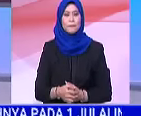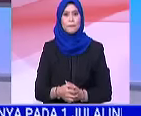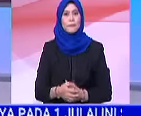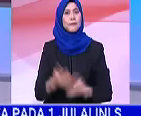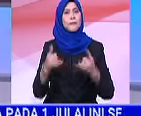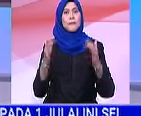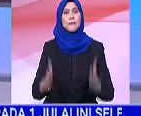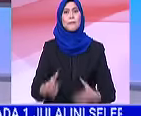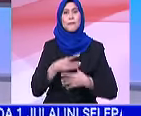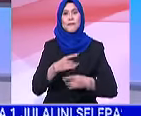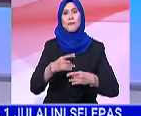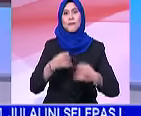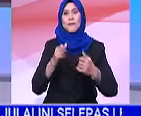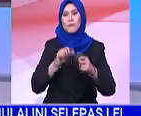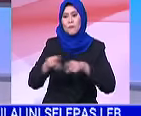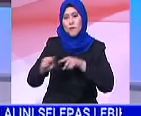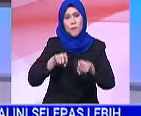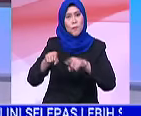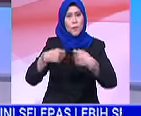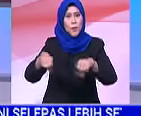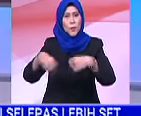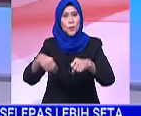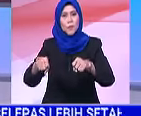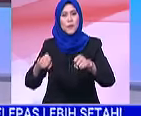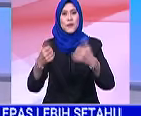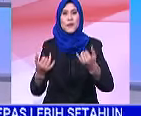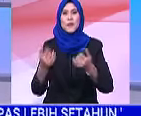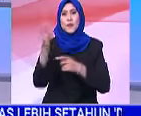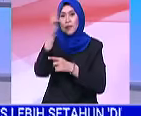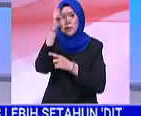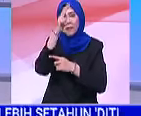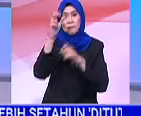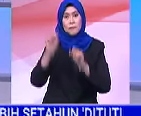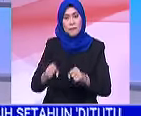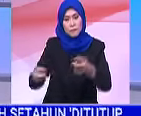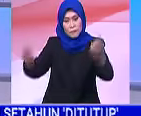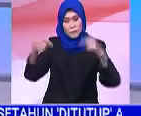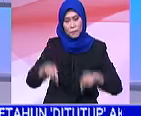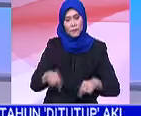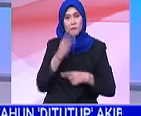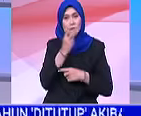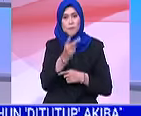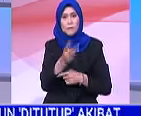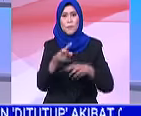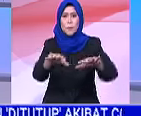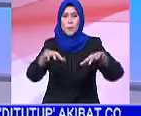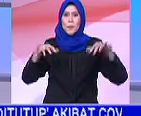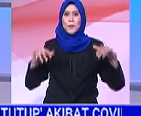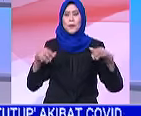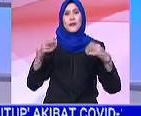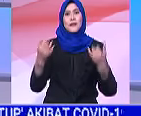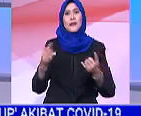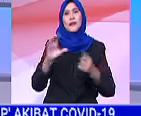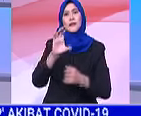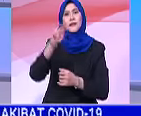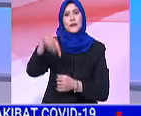Peminat sukan permotoran masih terus sabar menanti keputusan kerajaan untuk membenarkan kehadiran penonton ke Litar, terutamanya pada perlumbaan Capri